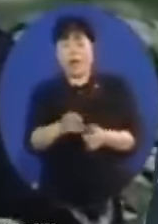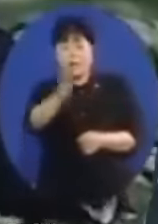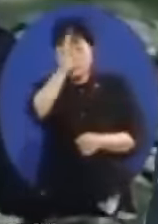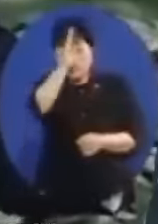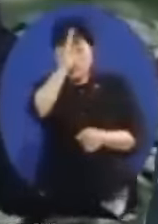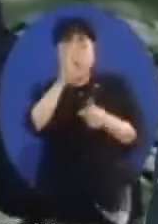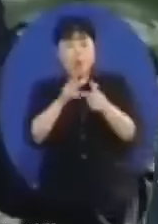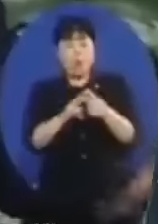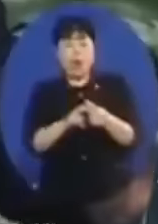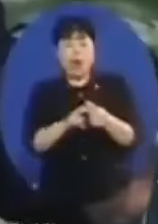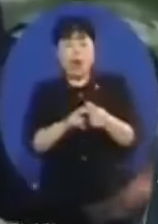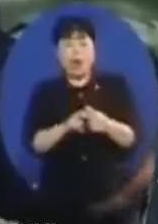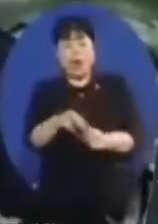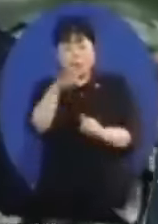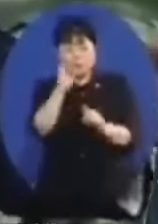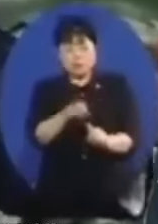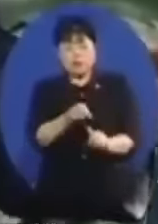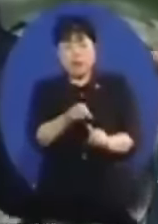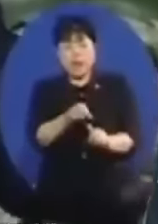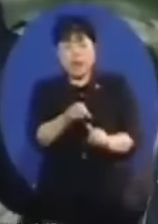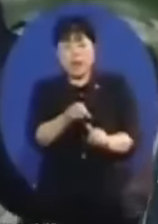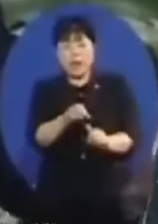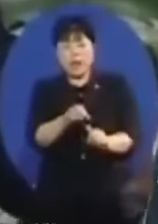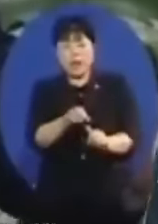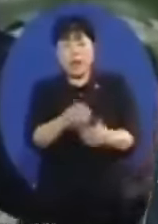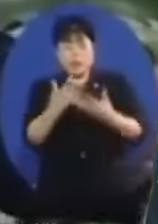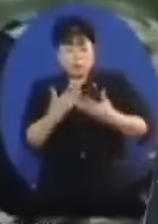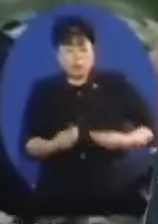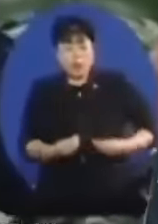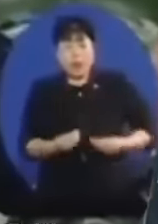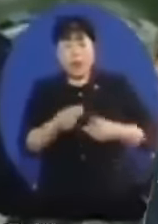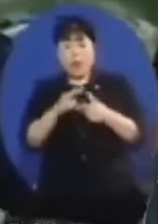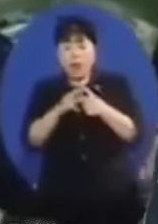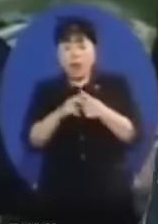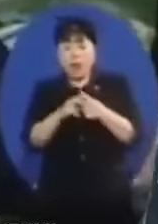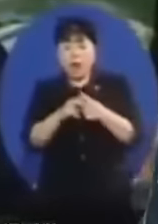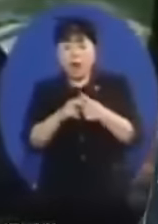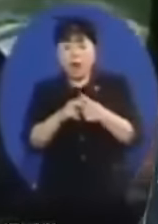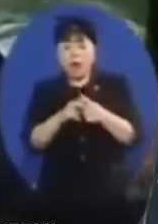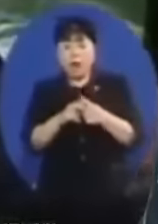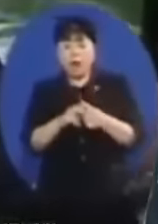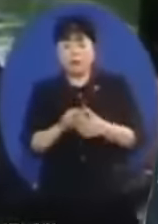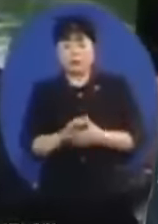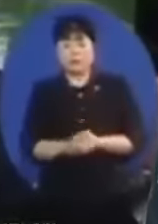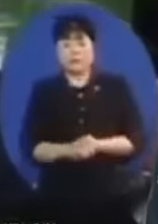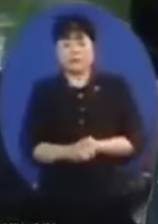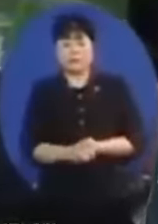질병과 저주와 절망과 지옥을